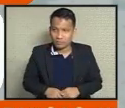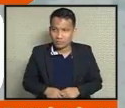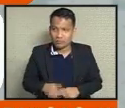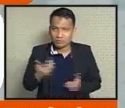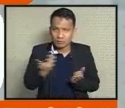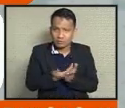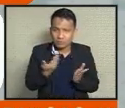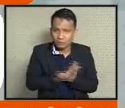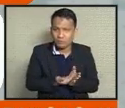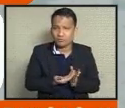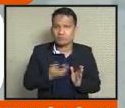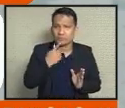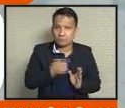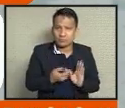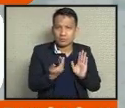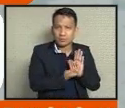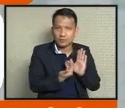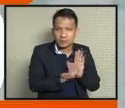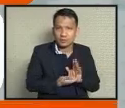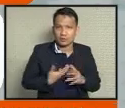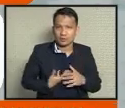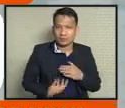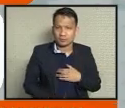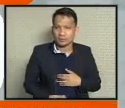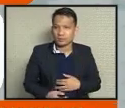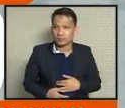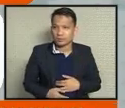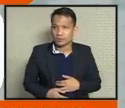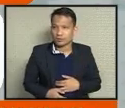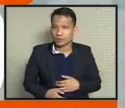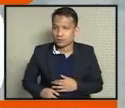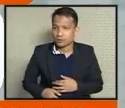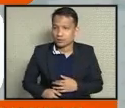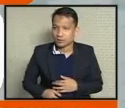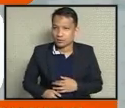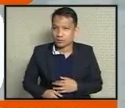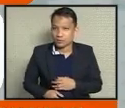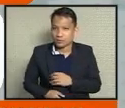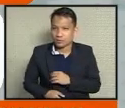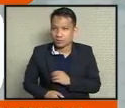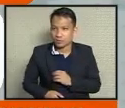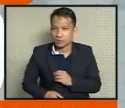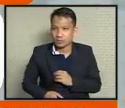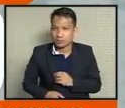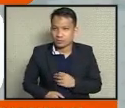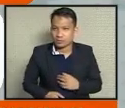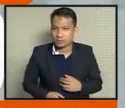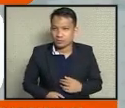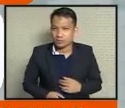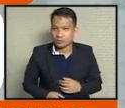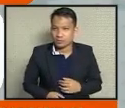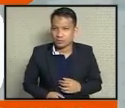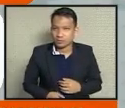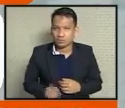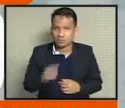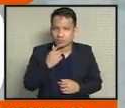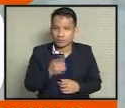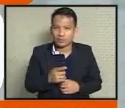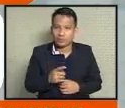ka sa mga problema mo. Oh my God. Sinabi ko sir, gusto mo pakinggan, sir? Hindi, sinabi ko. Oh, wag na lang daw. Sobra alam ko yung